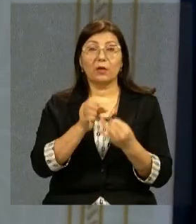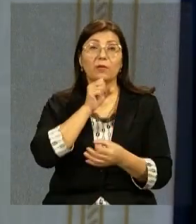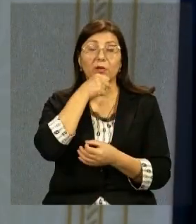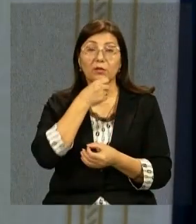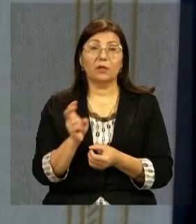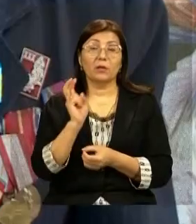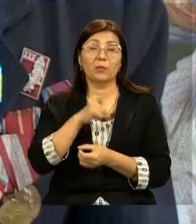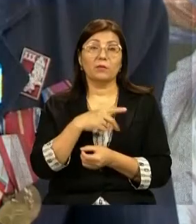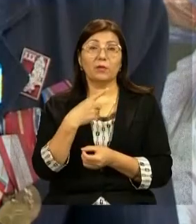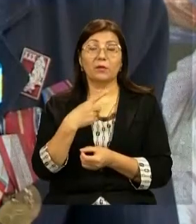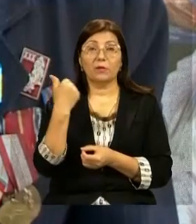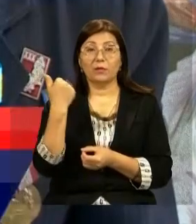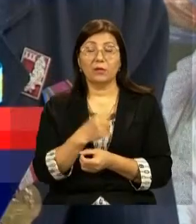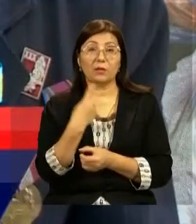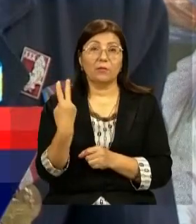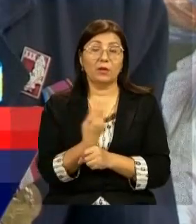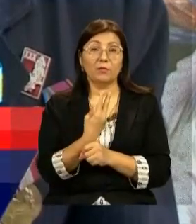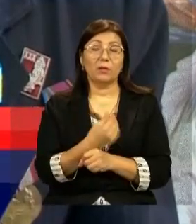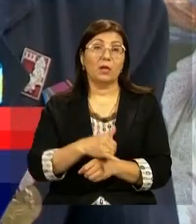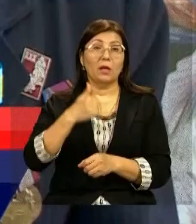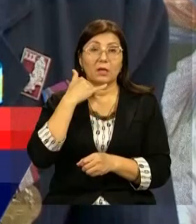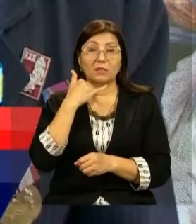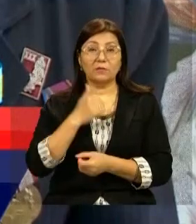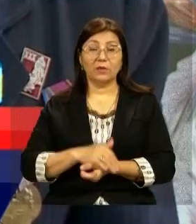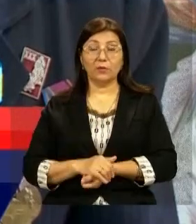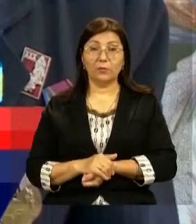Прихожу неделю 2 раза, звоню,